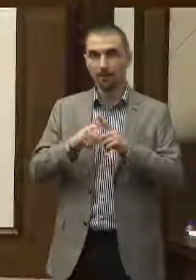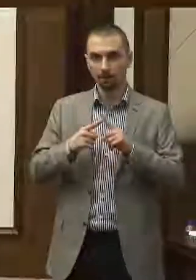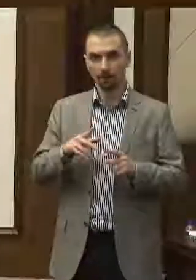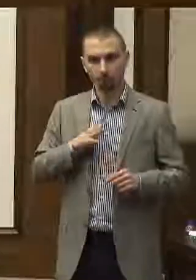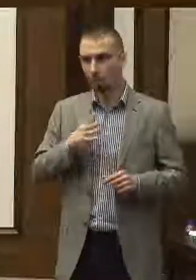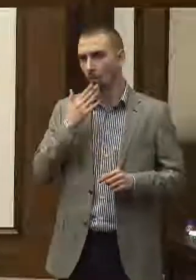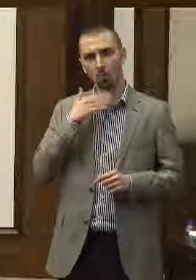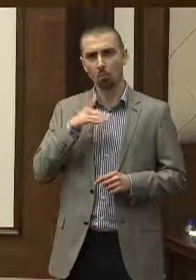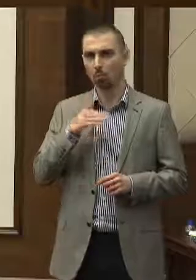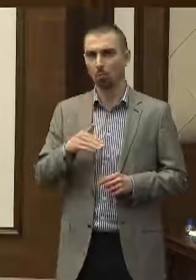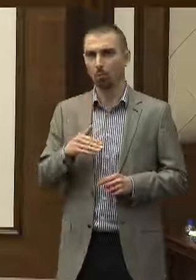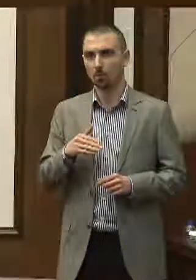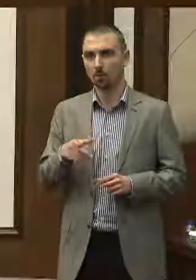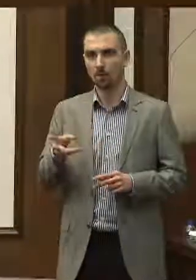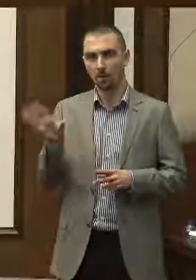Peki.